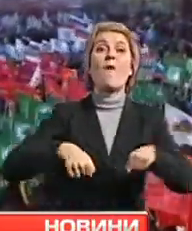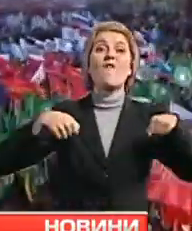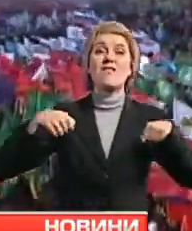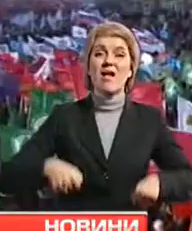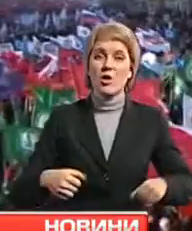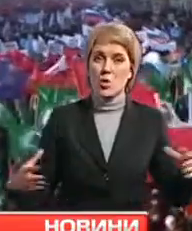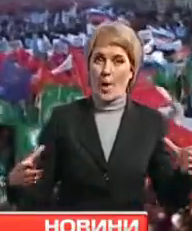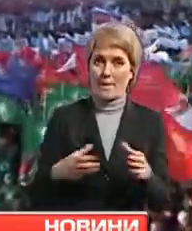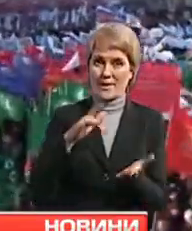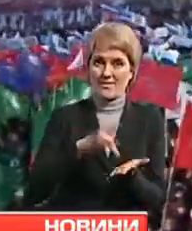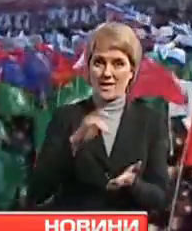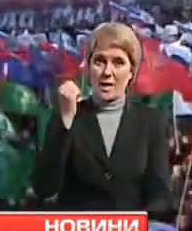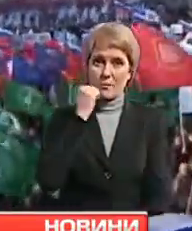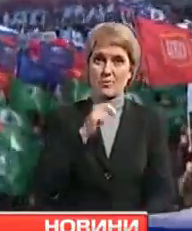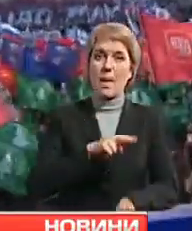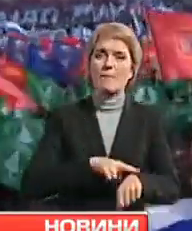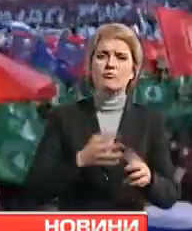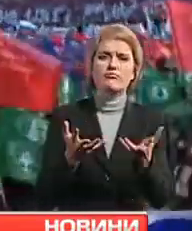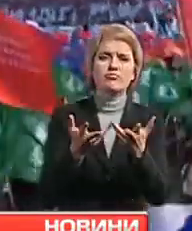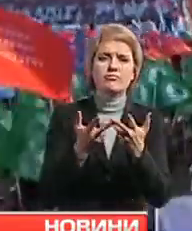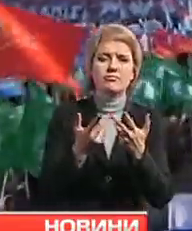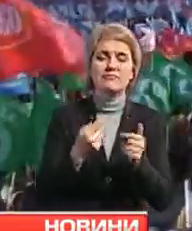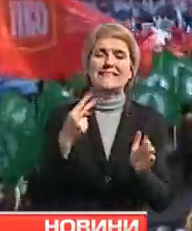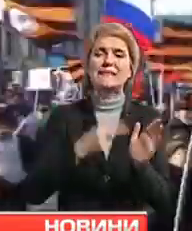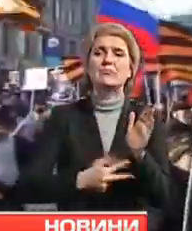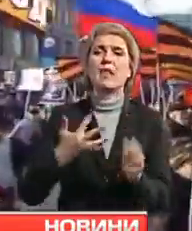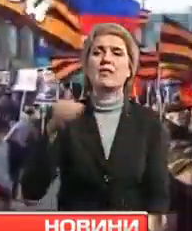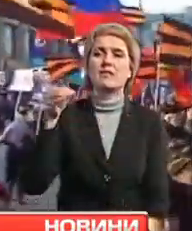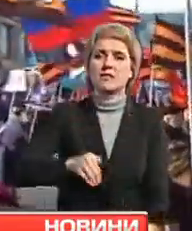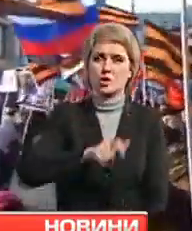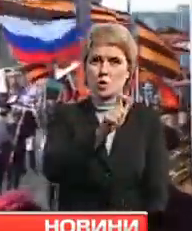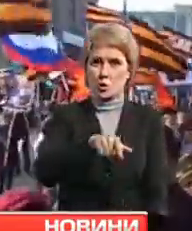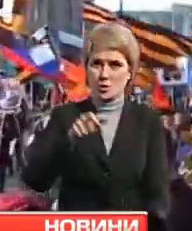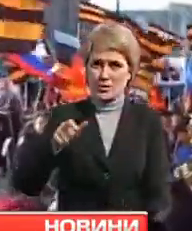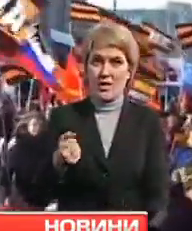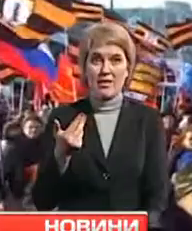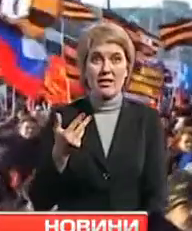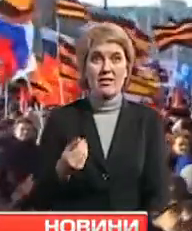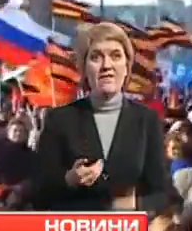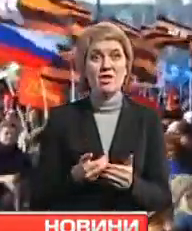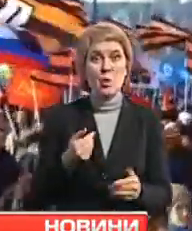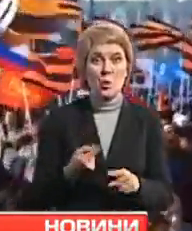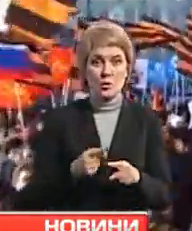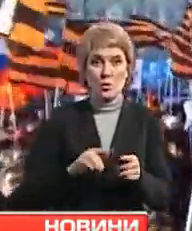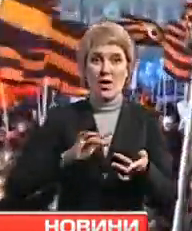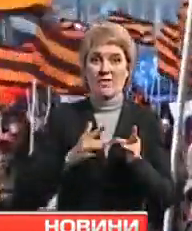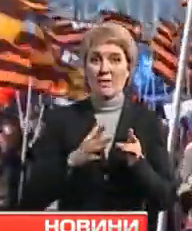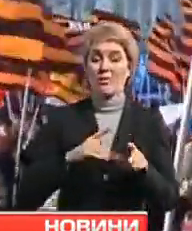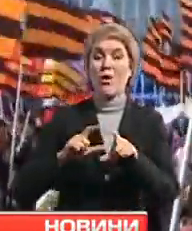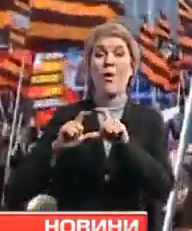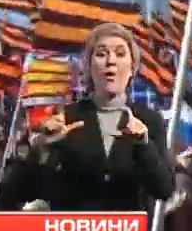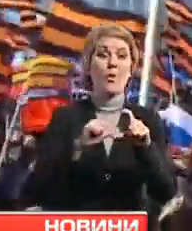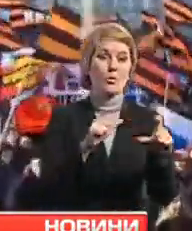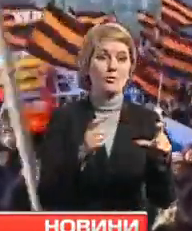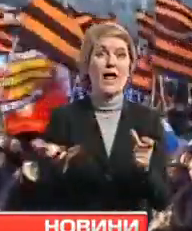партіями в центрі Москви. Поліція порахувала, було 75 тисяч людей. За кілька днів до цього в інтернеті з'явилися оголошення про